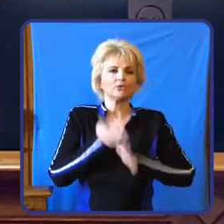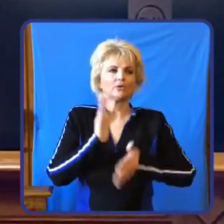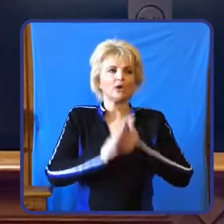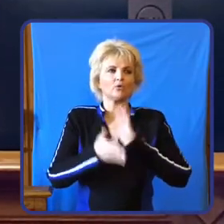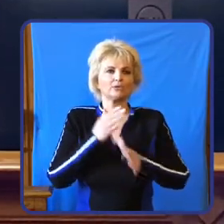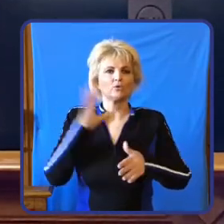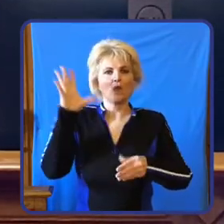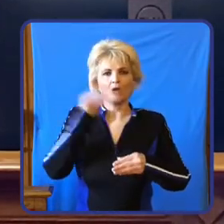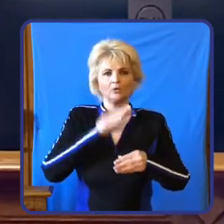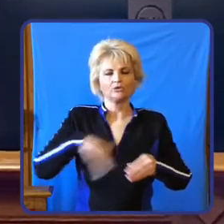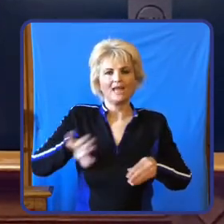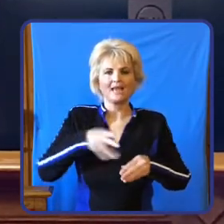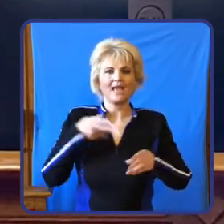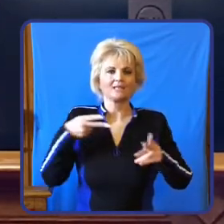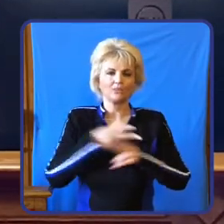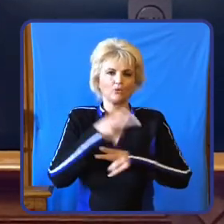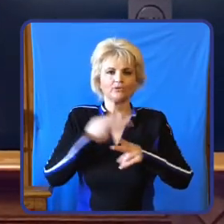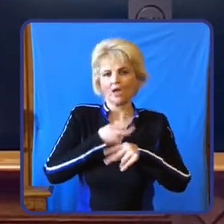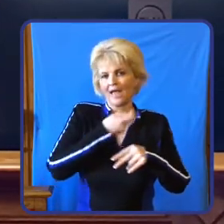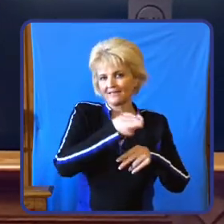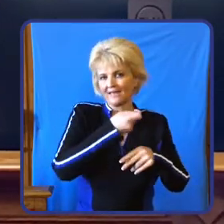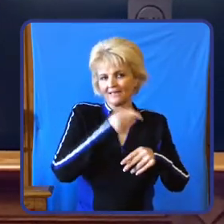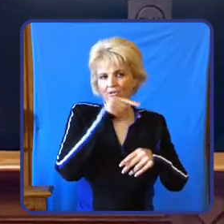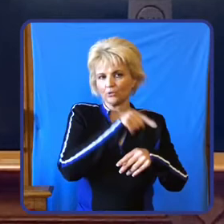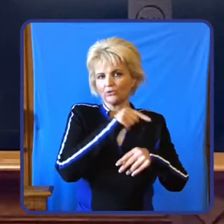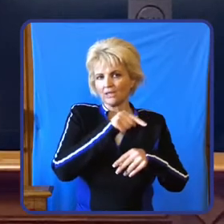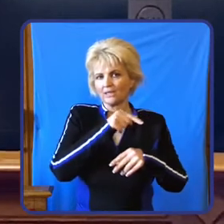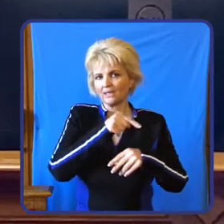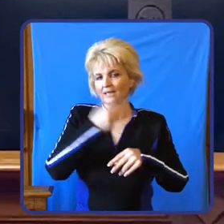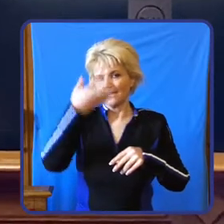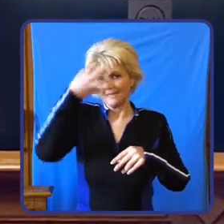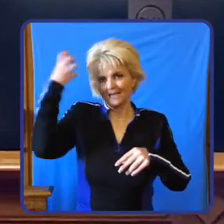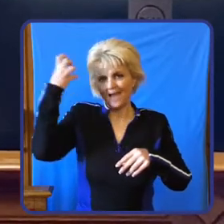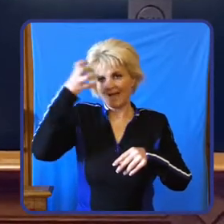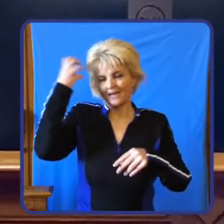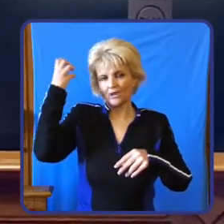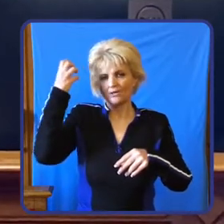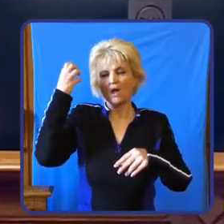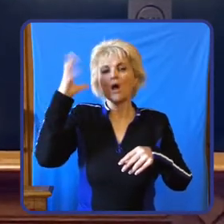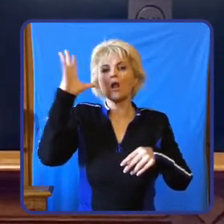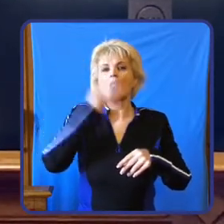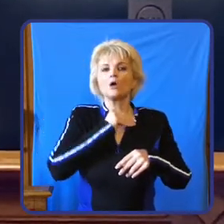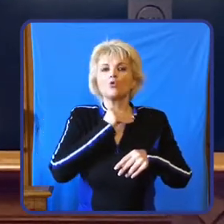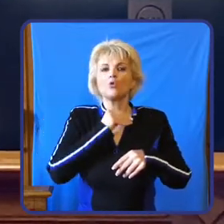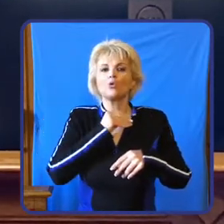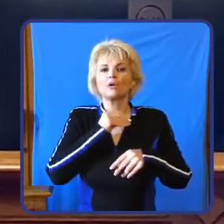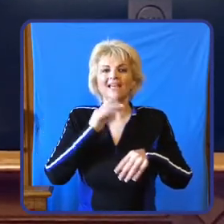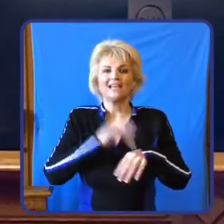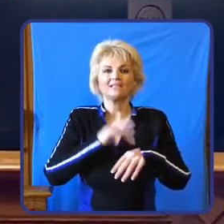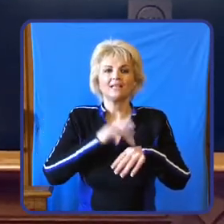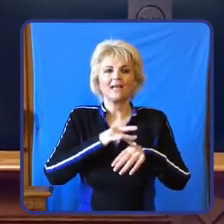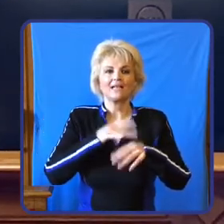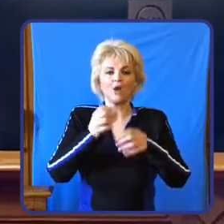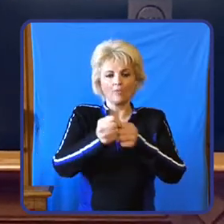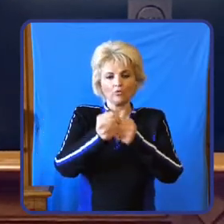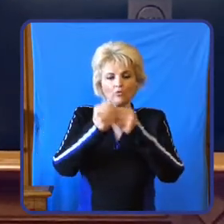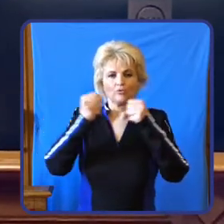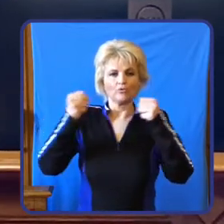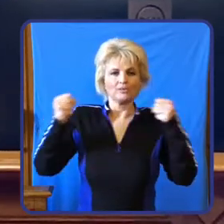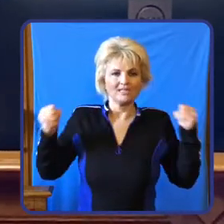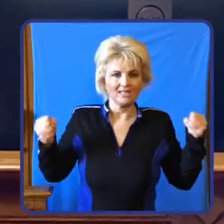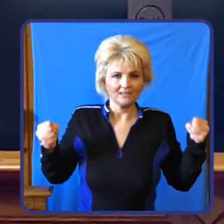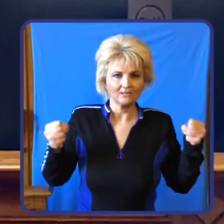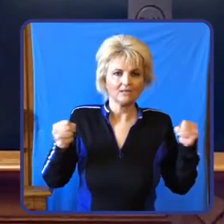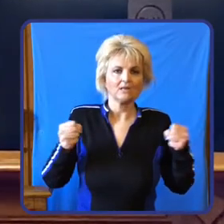fiatal lakosságát szokta etetni. Az ottaniak különösen nyáron rendkívül érzékenyek erre, mert nyitott ablakok mellett, hiszen nem mindenkinek